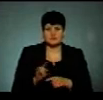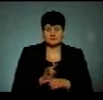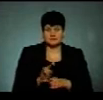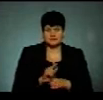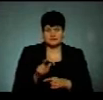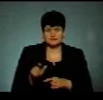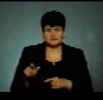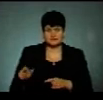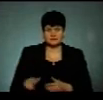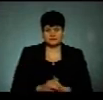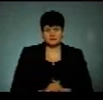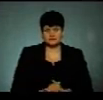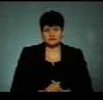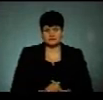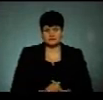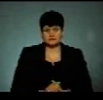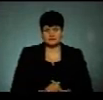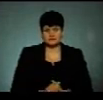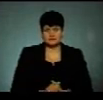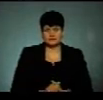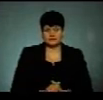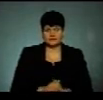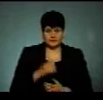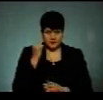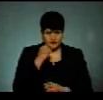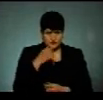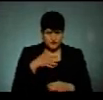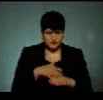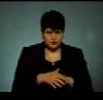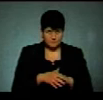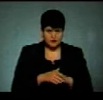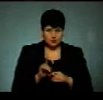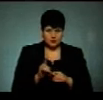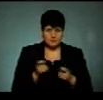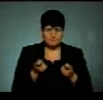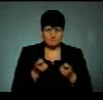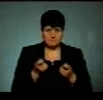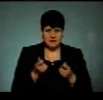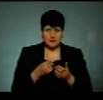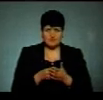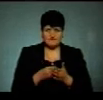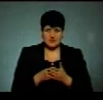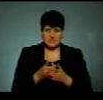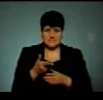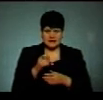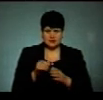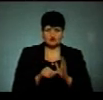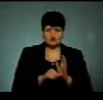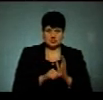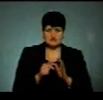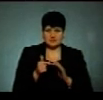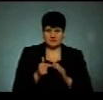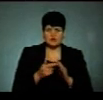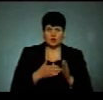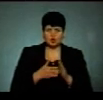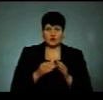такому дурненькому питанню. Я вам дякую. Чи правильно ми зрозуміли, що дуже мала вартість газу, так, 6 гривень до